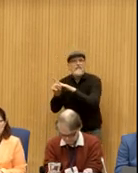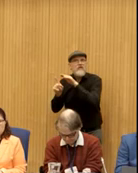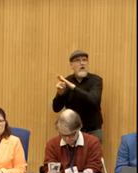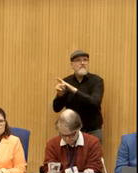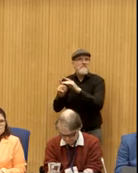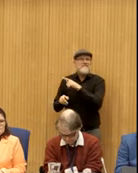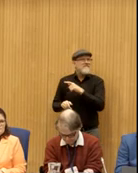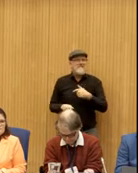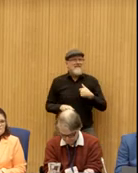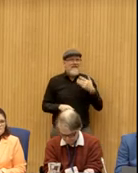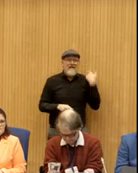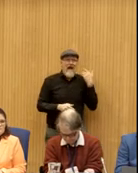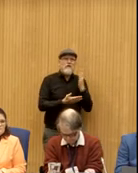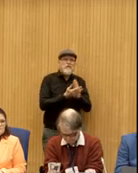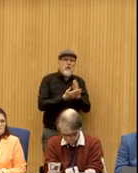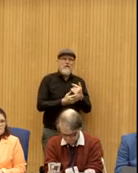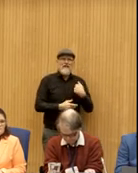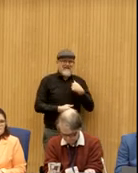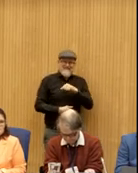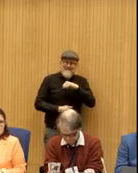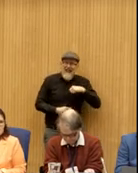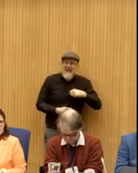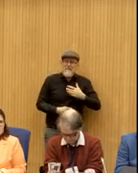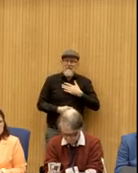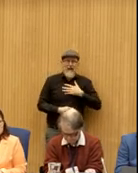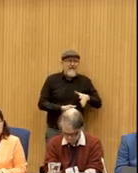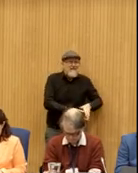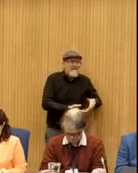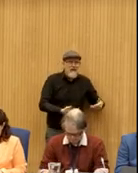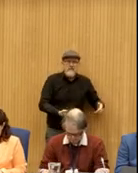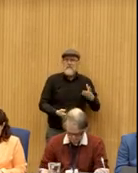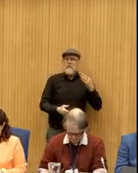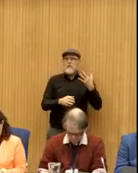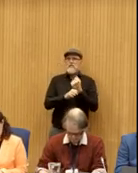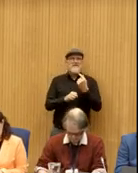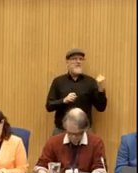ich ja um Hilfe fragen können, falls dies notwendig gewesen wäre.